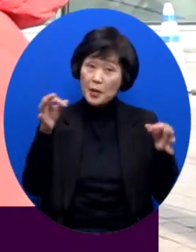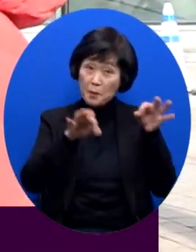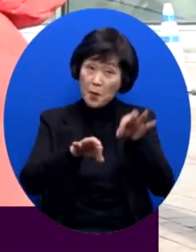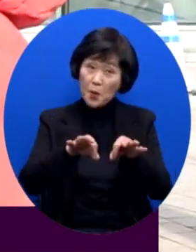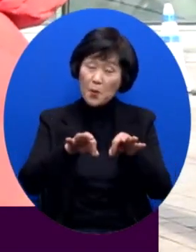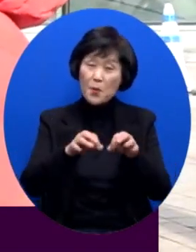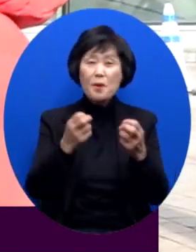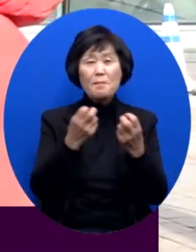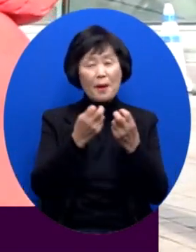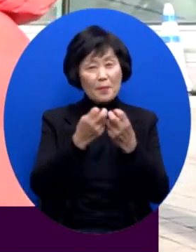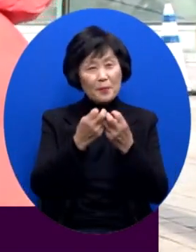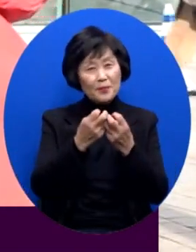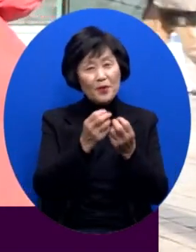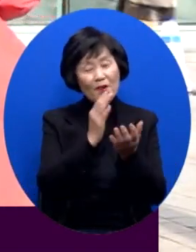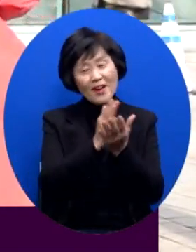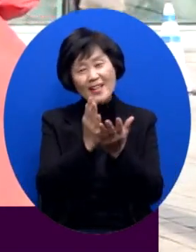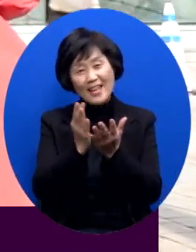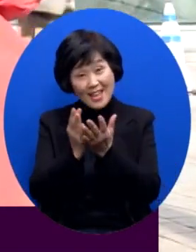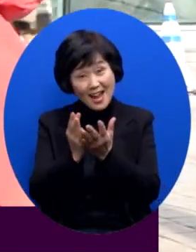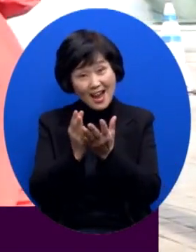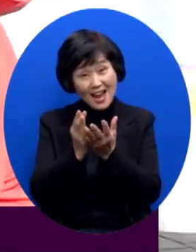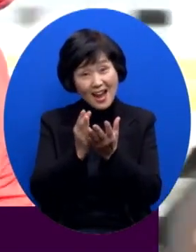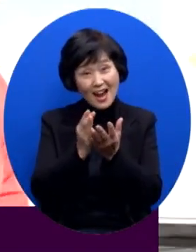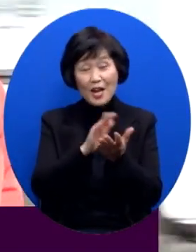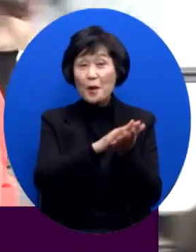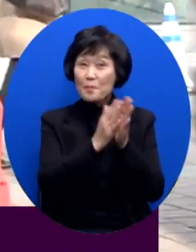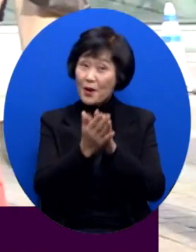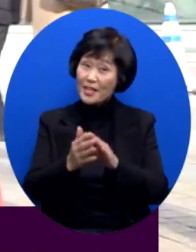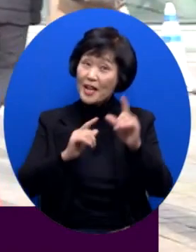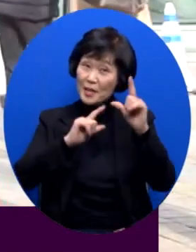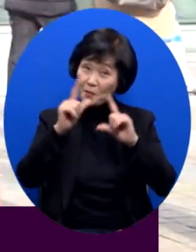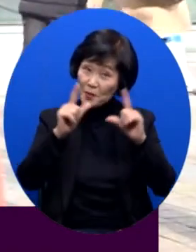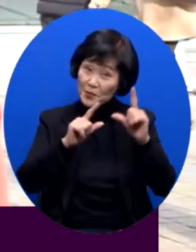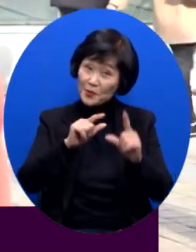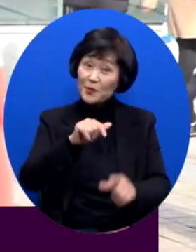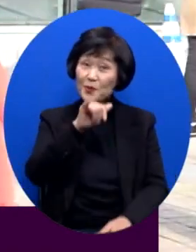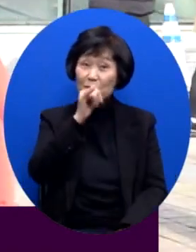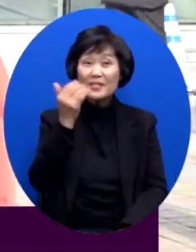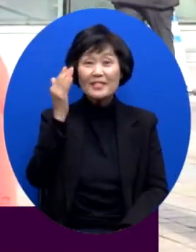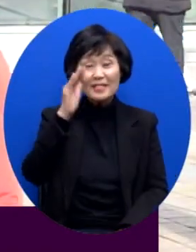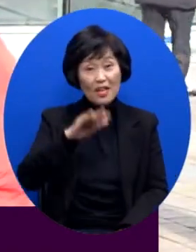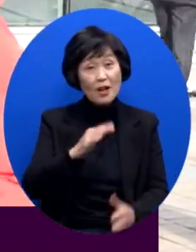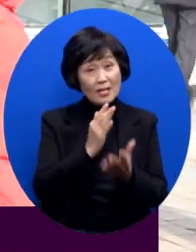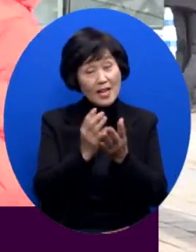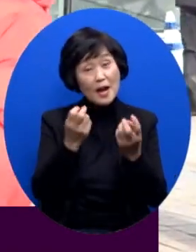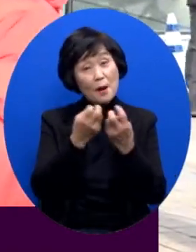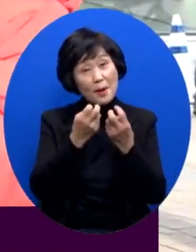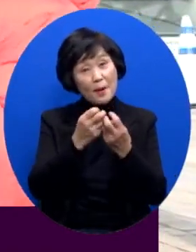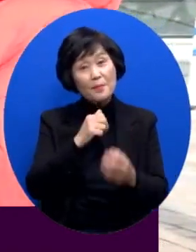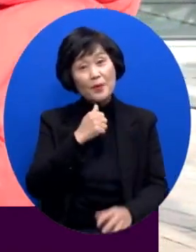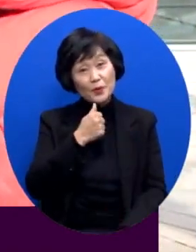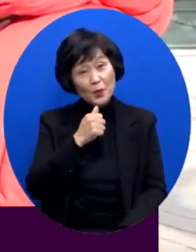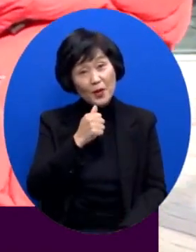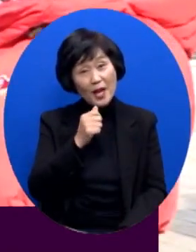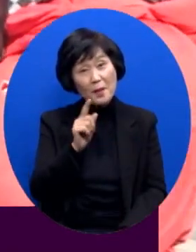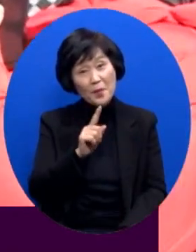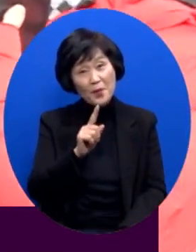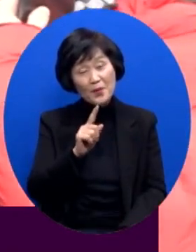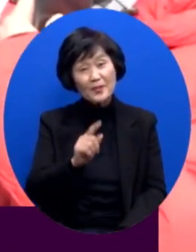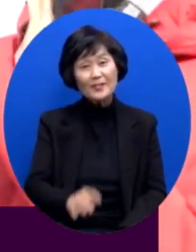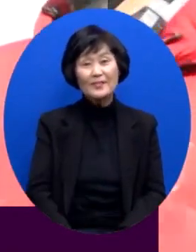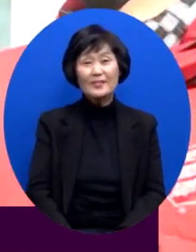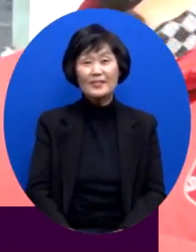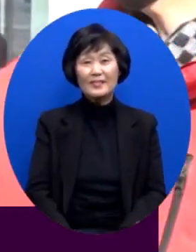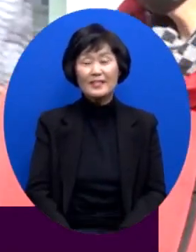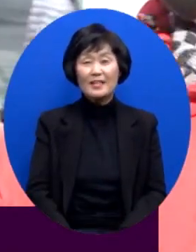다양하게 지금 바뀌는 모습을 확인할 수가 있는데 다양한 방법들이 있잖아요. 그럼 그 방법들을 소개해 주신다면요. 일단